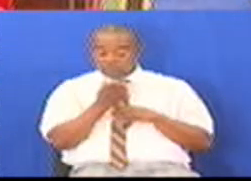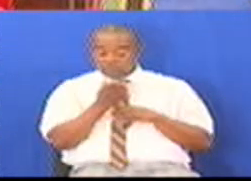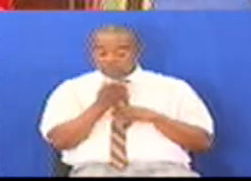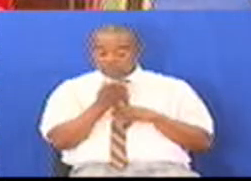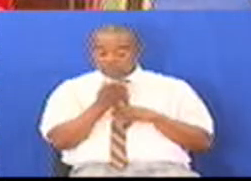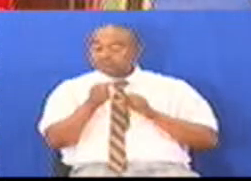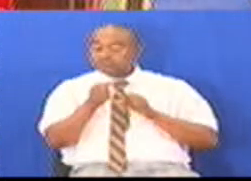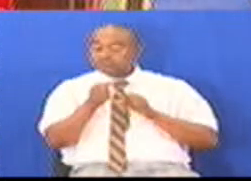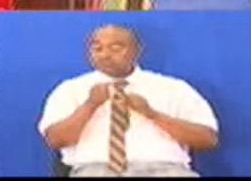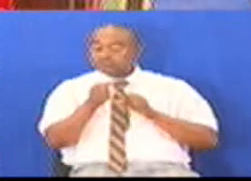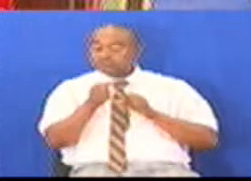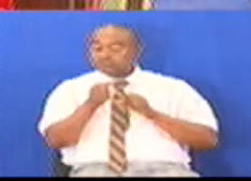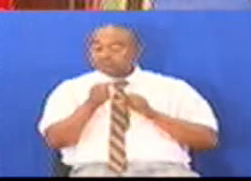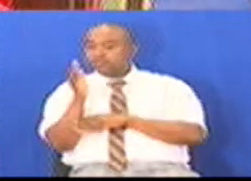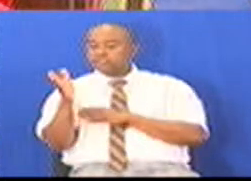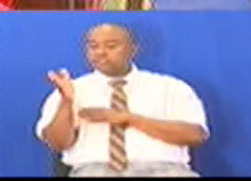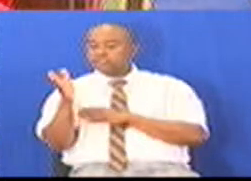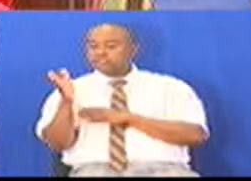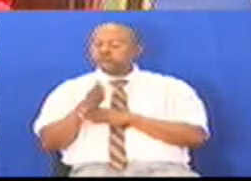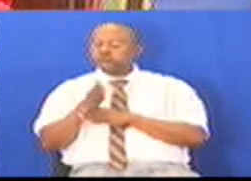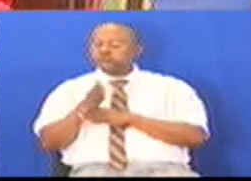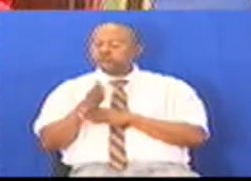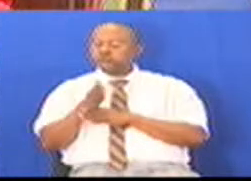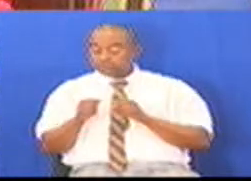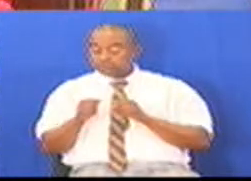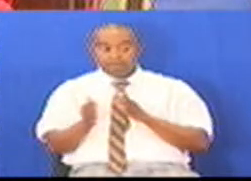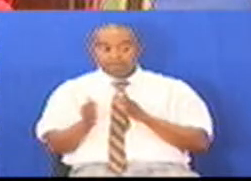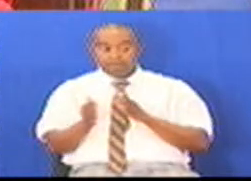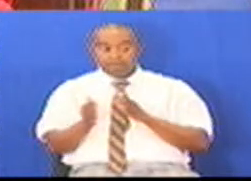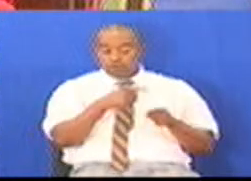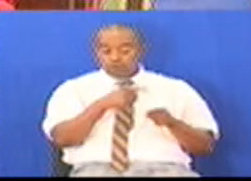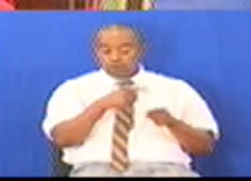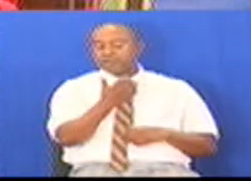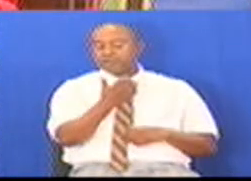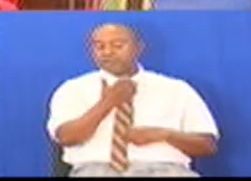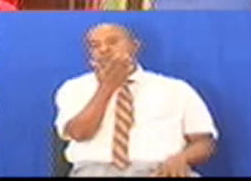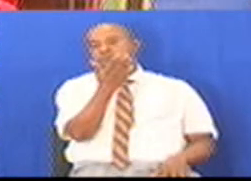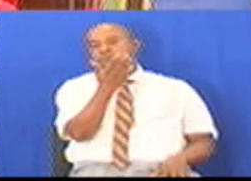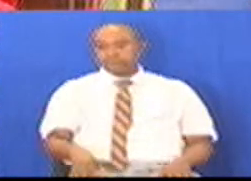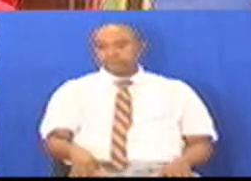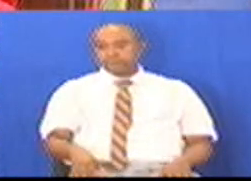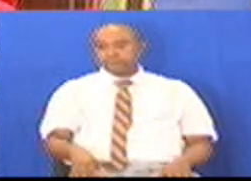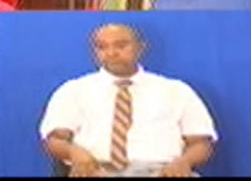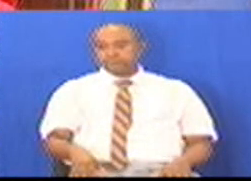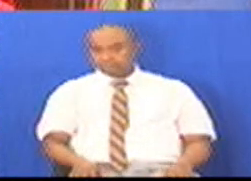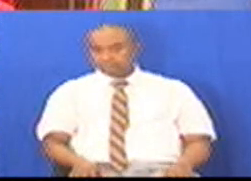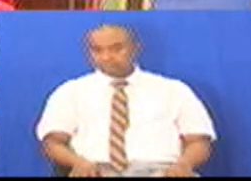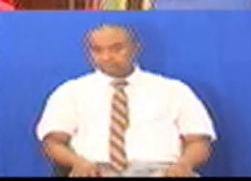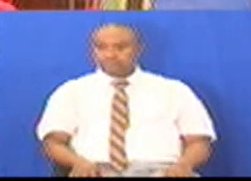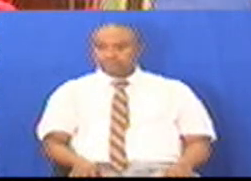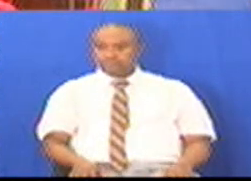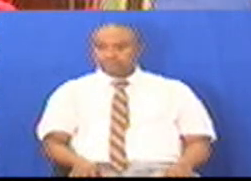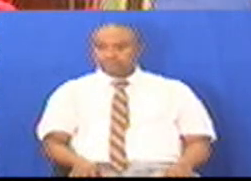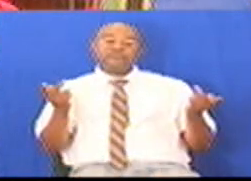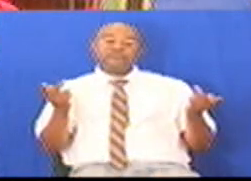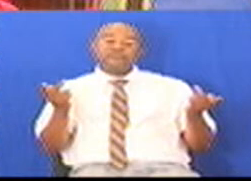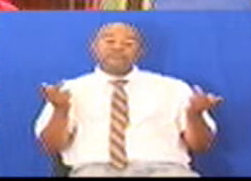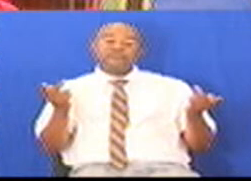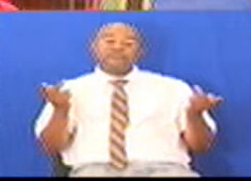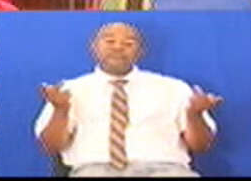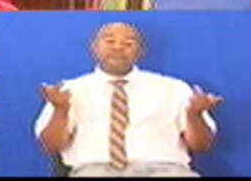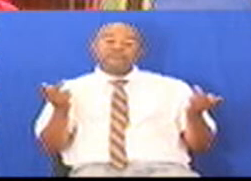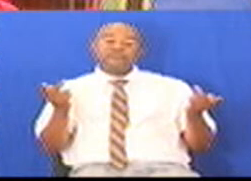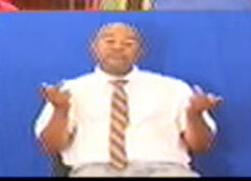ya serikali katika kutekeleza mpango huo kwa kipindi cha miaka mitano. Aidha nitazungumzia kwa kifupi